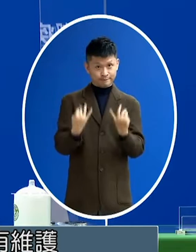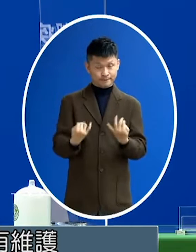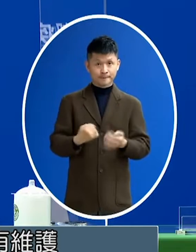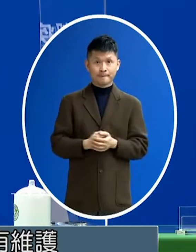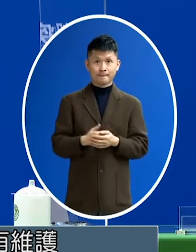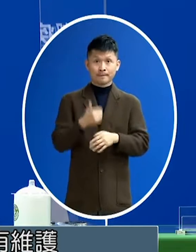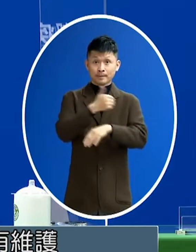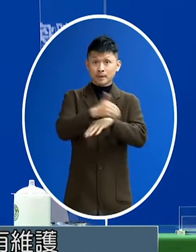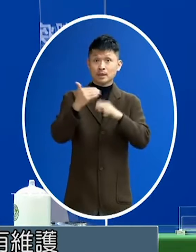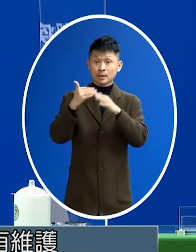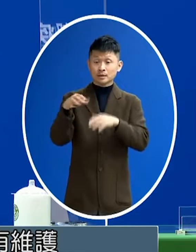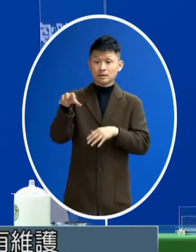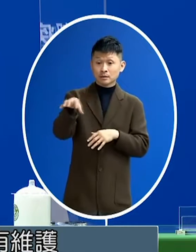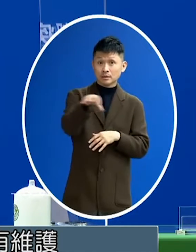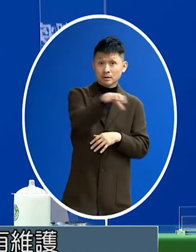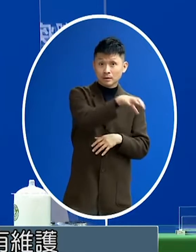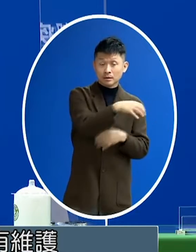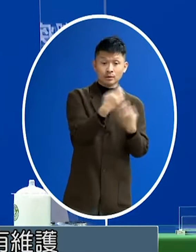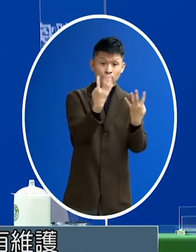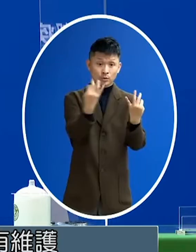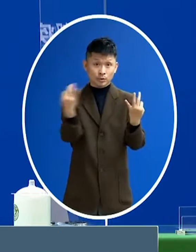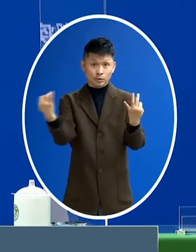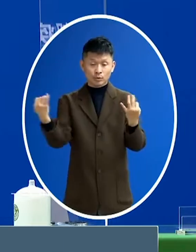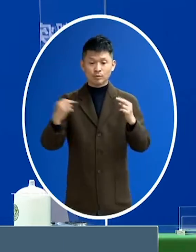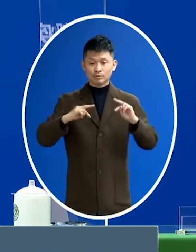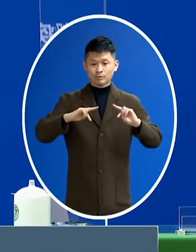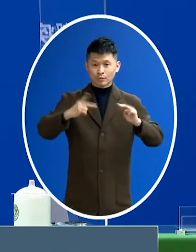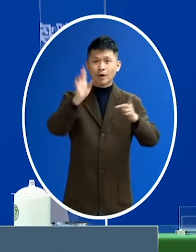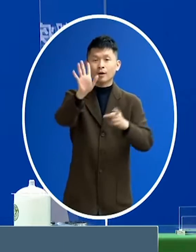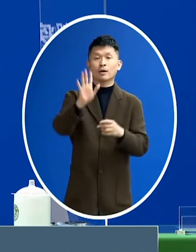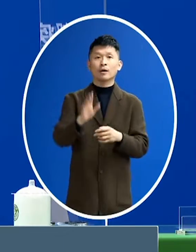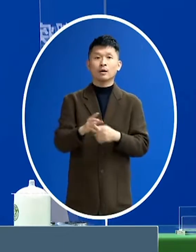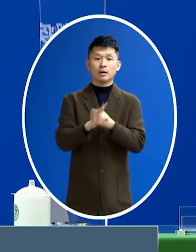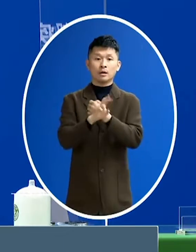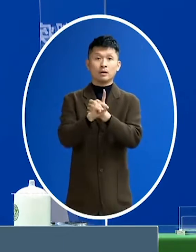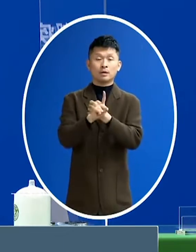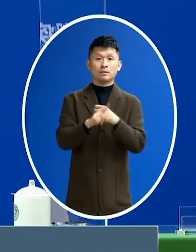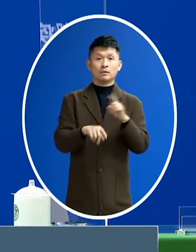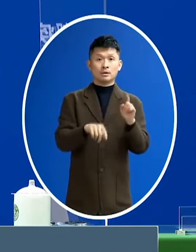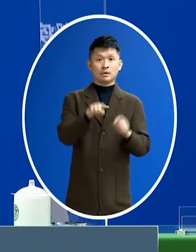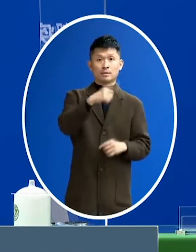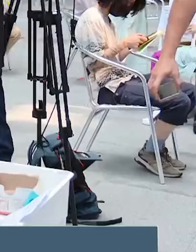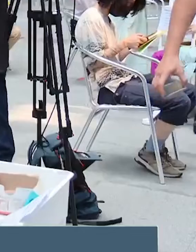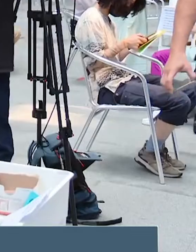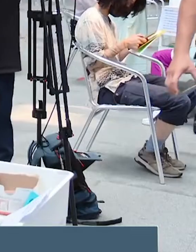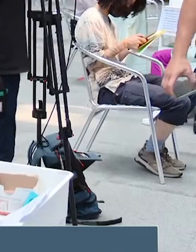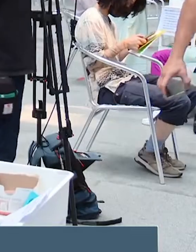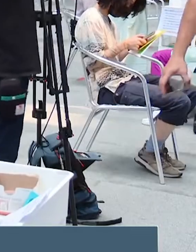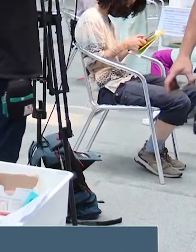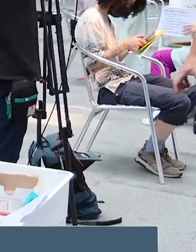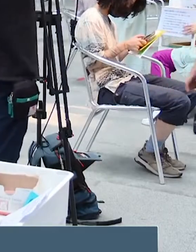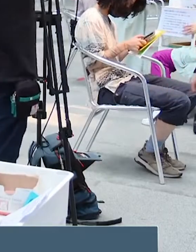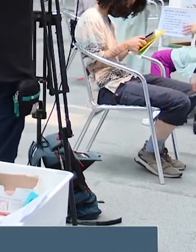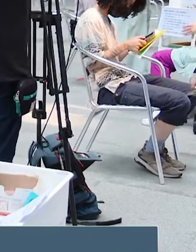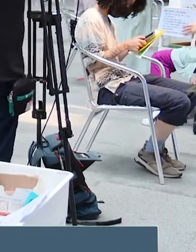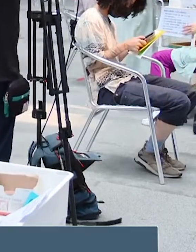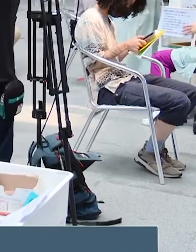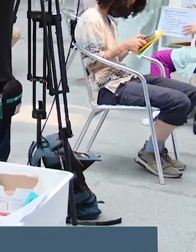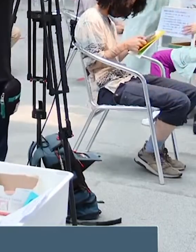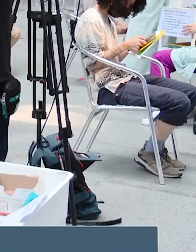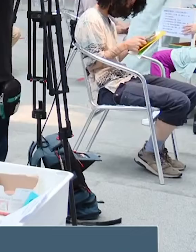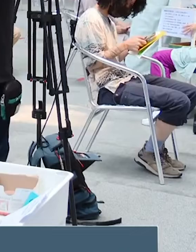整个县市量能的部分是已经有维护，就是21期是1479000哦，那已经预约